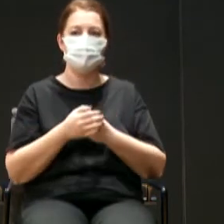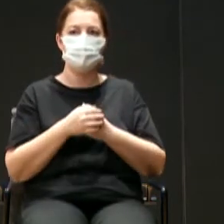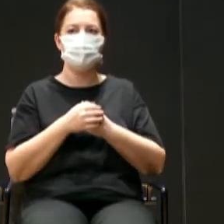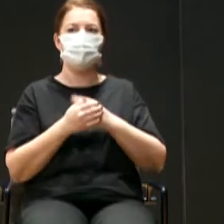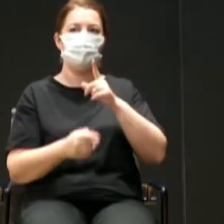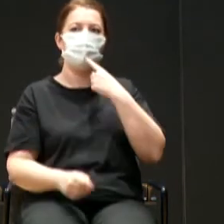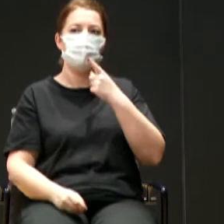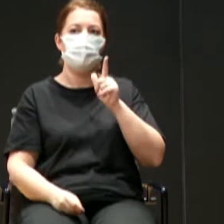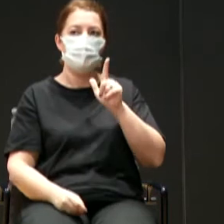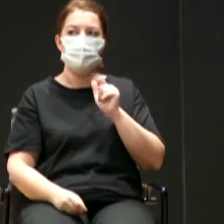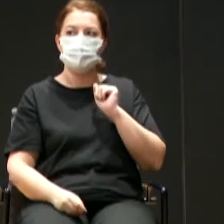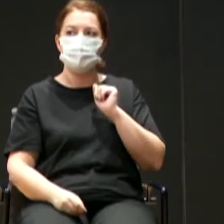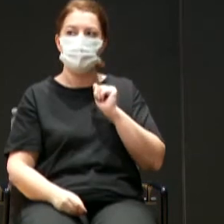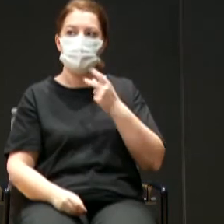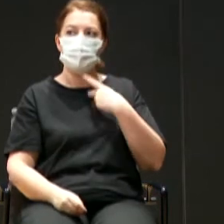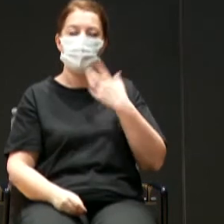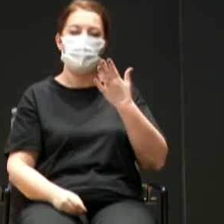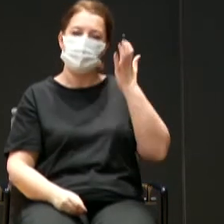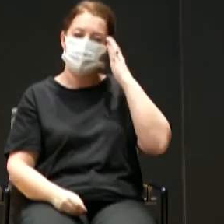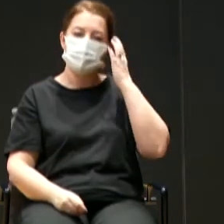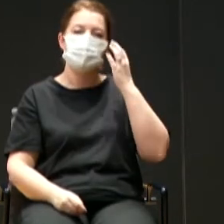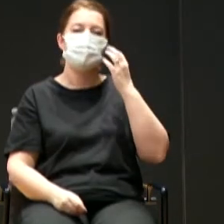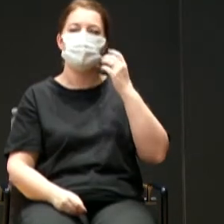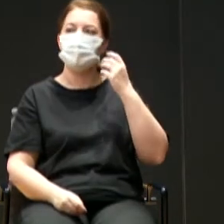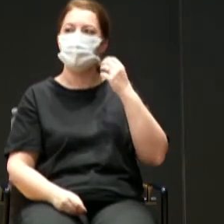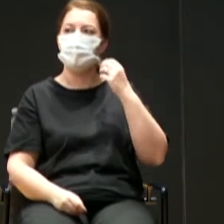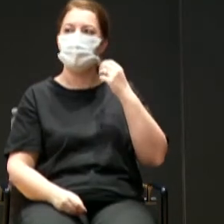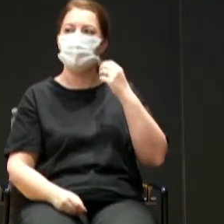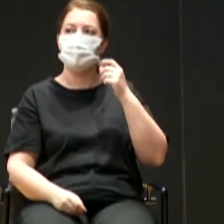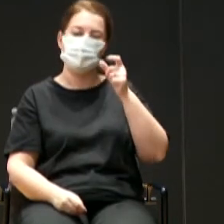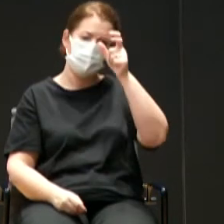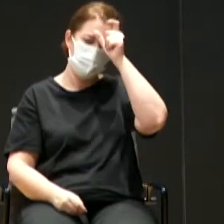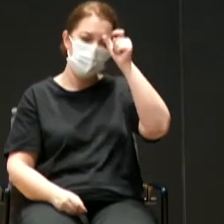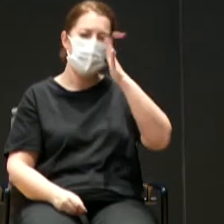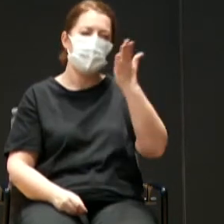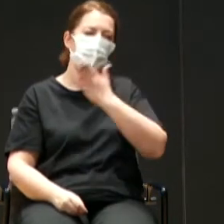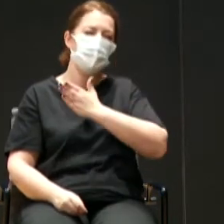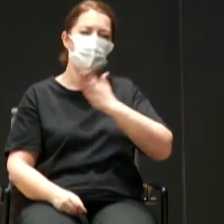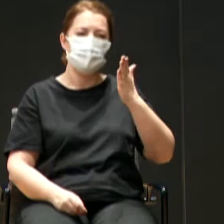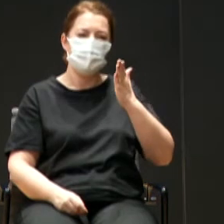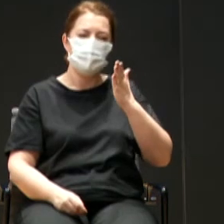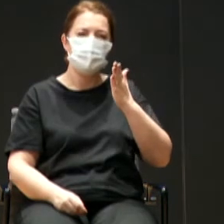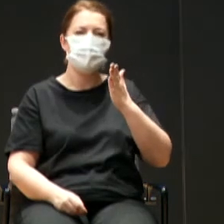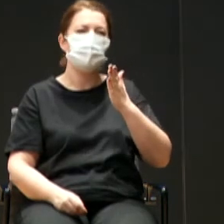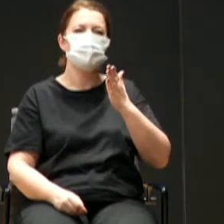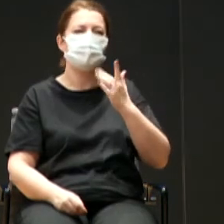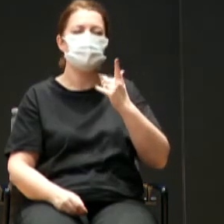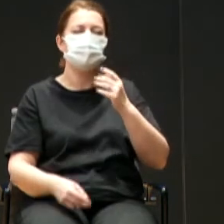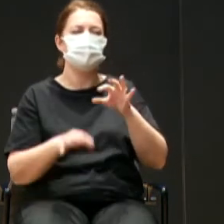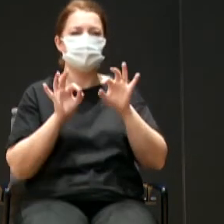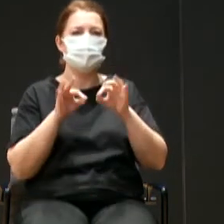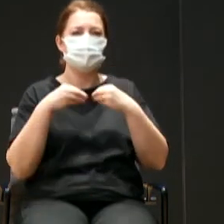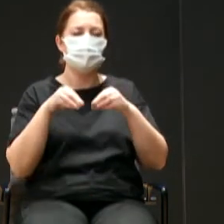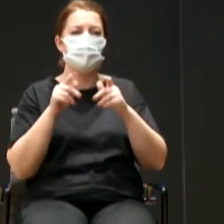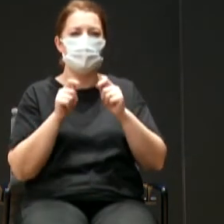şunu söyleyeyim ben. Ben en başta yine söylediğim yerdeyim. Türkiye'nin en büyük kurumunu şu an satılıyor.